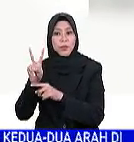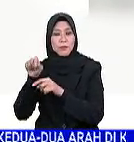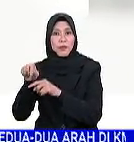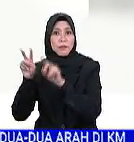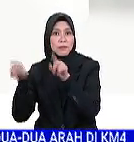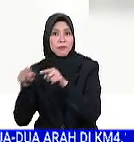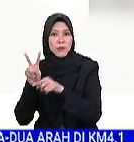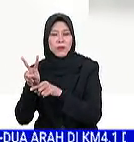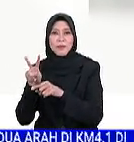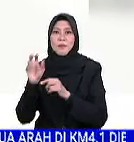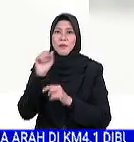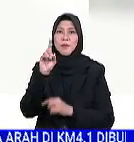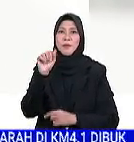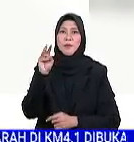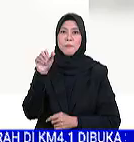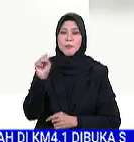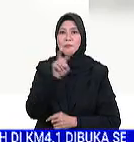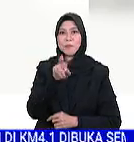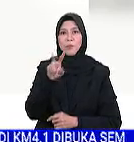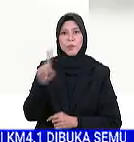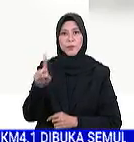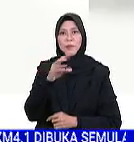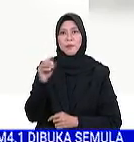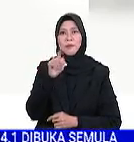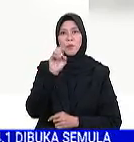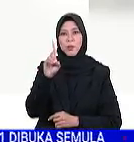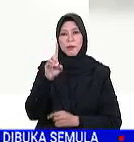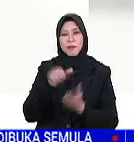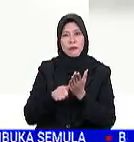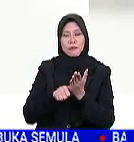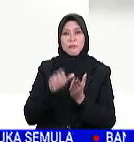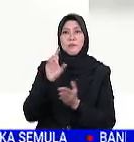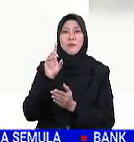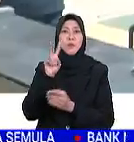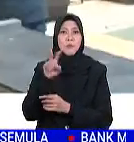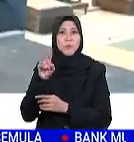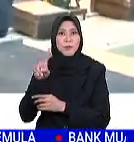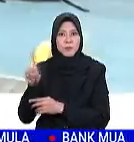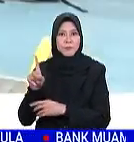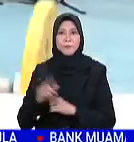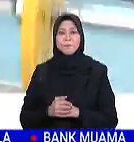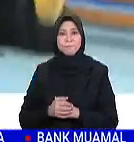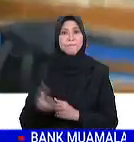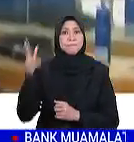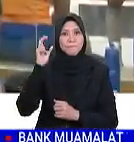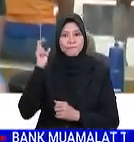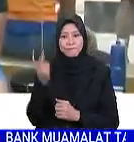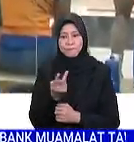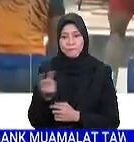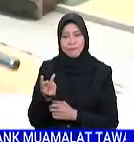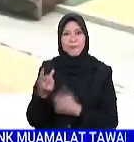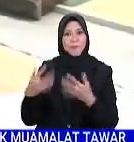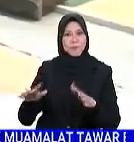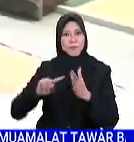Peraturan Anti-Doping Adamas 2021 dan Kod Anti-Doping Dunia 2021. Sesi pendengaran kedua-dua atlet berkenaan